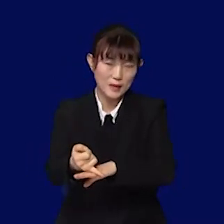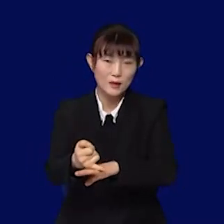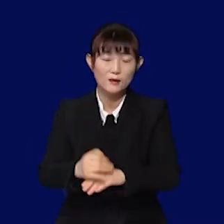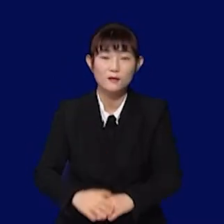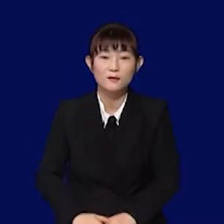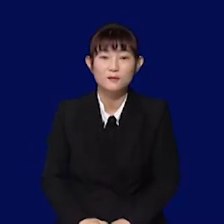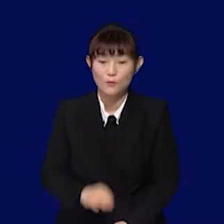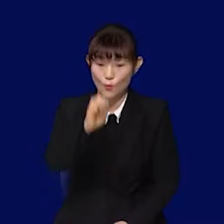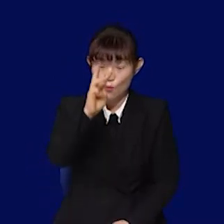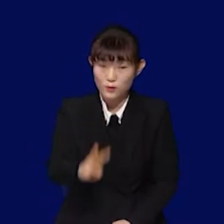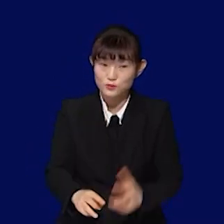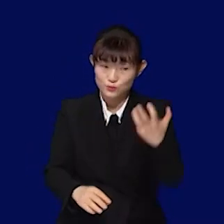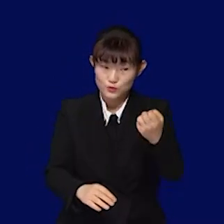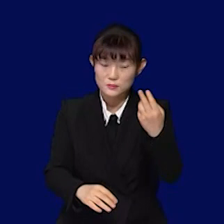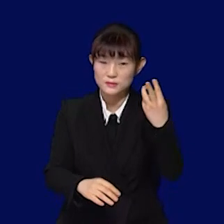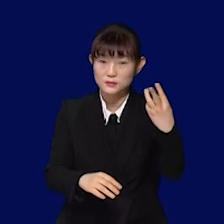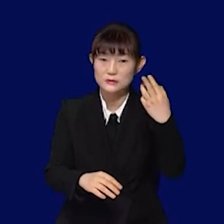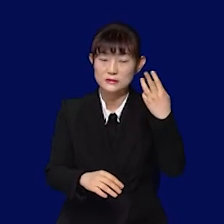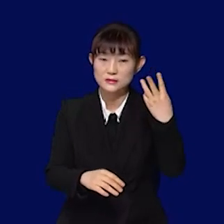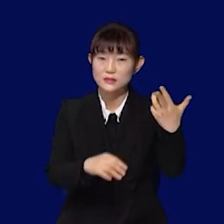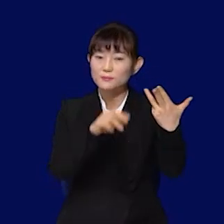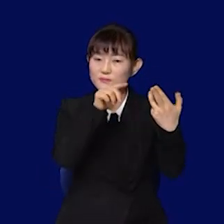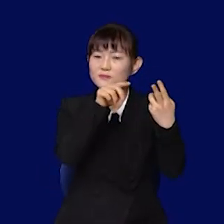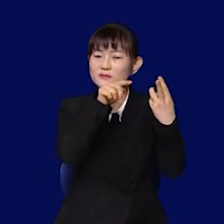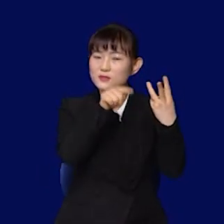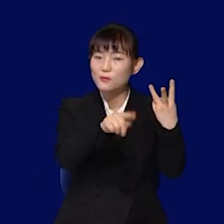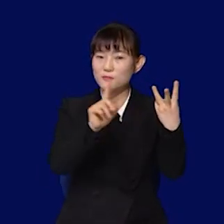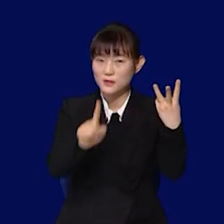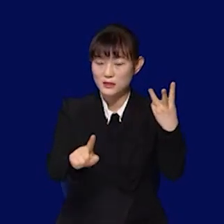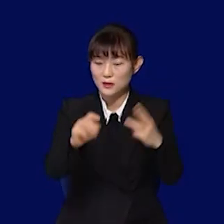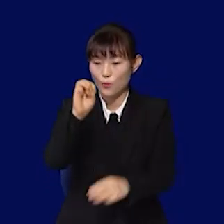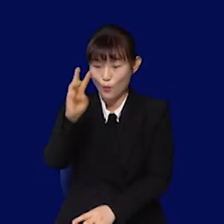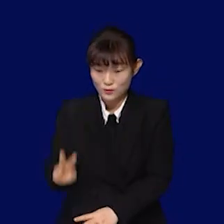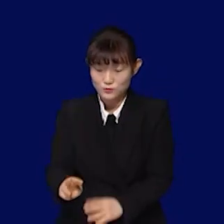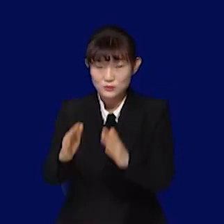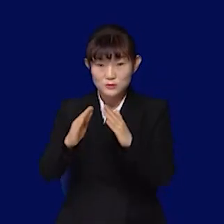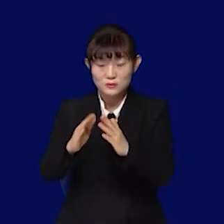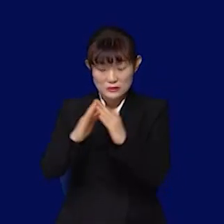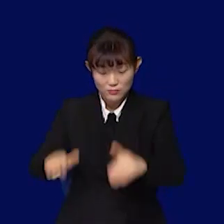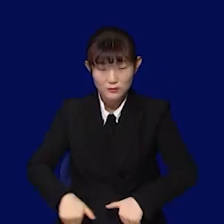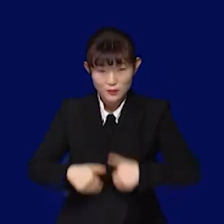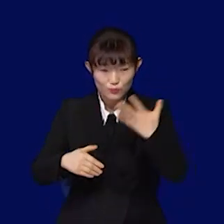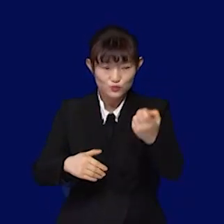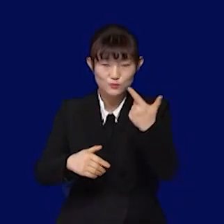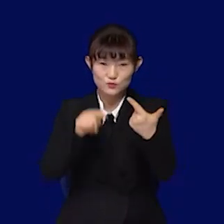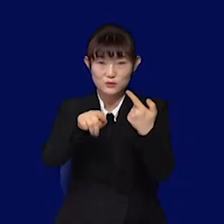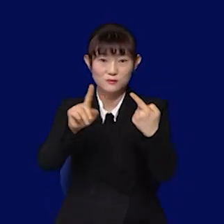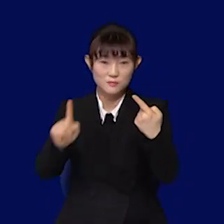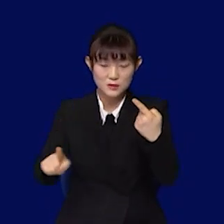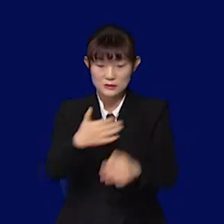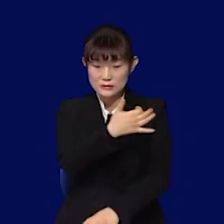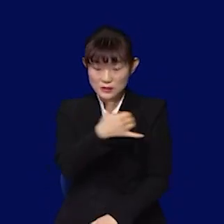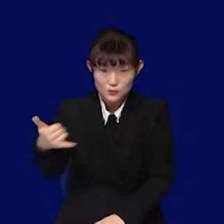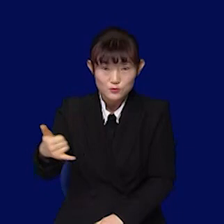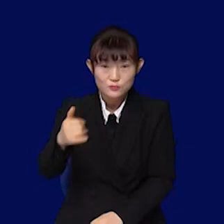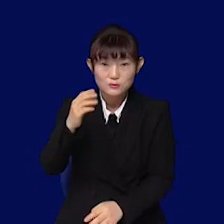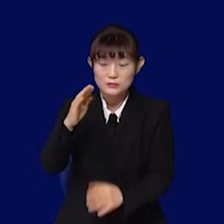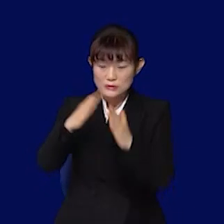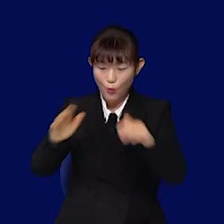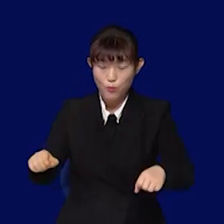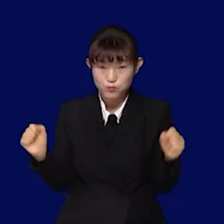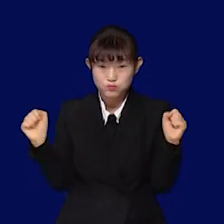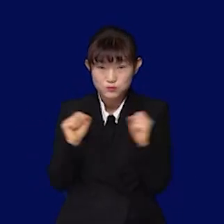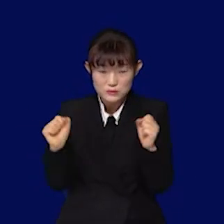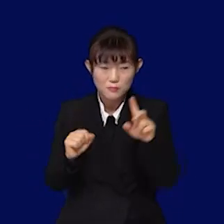있습니다. 광주는 93.1도, 전남은 96.3도로 1, 2위를 다투는 세종과 전북이